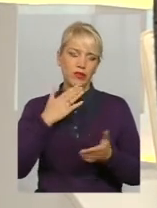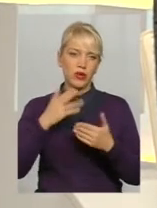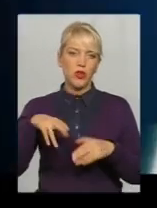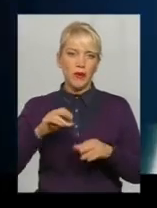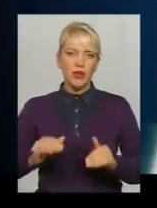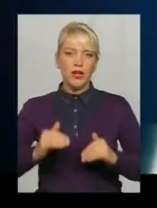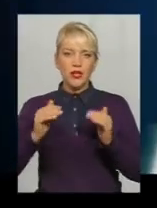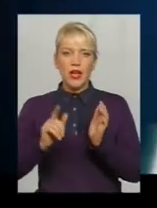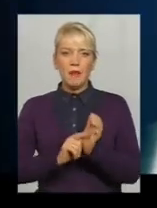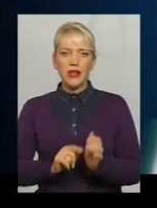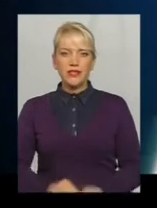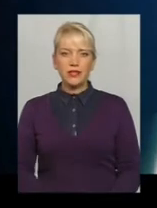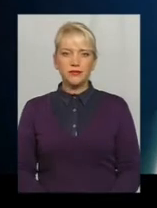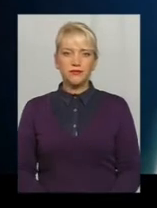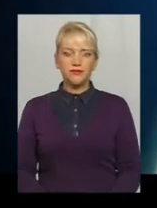пенсії?